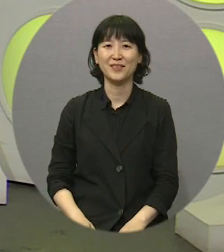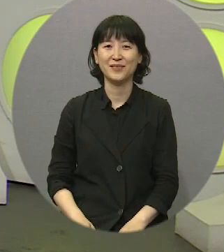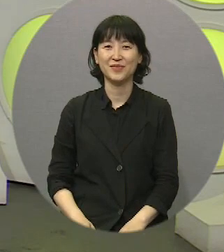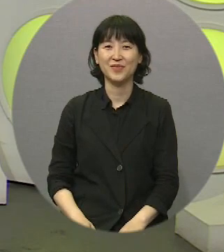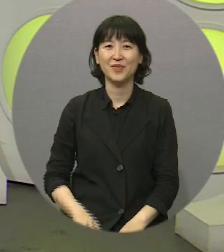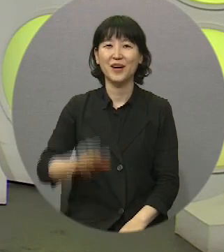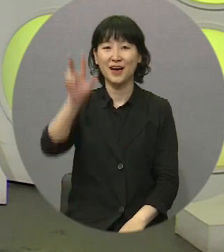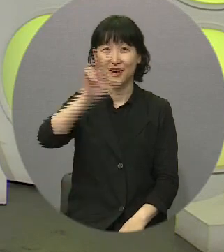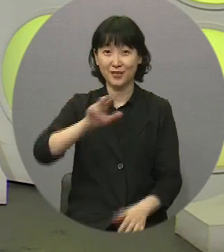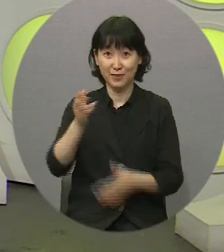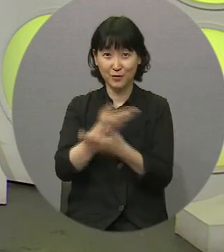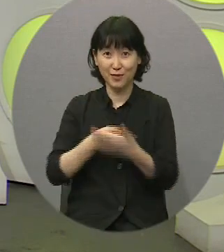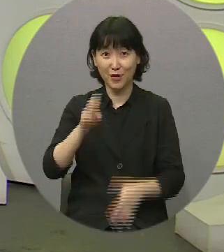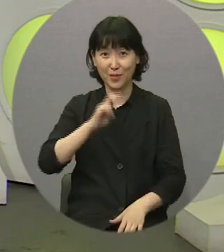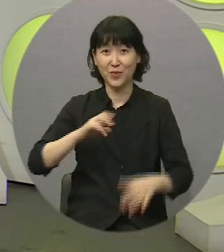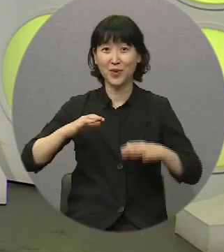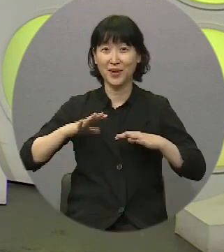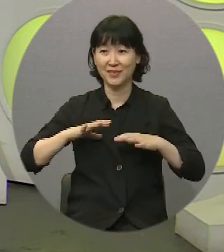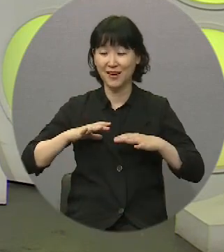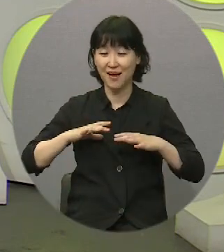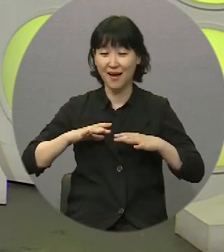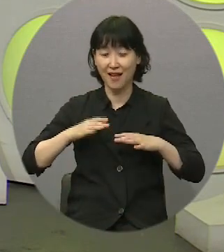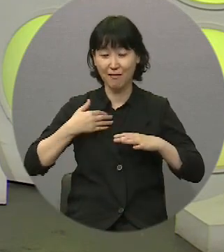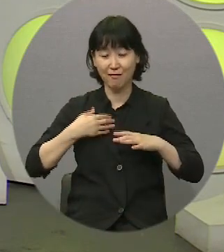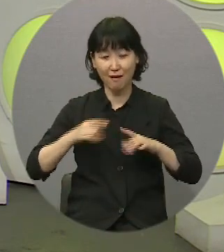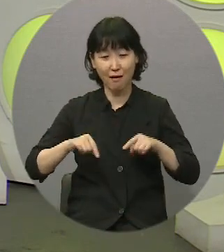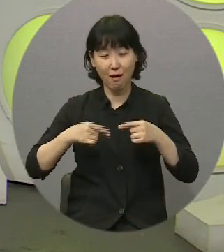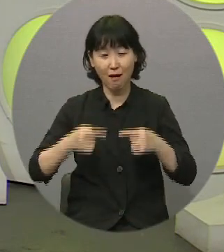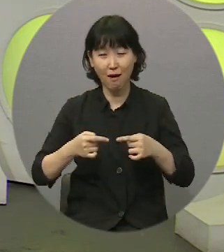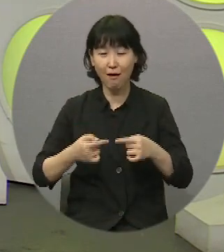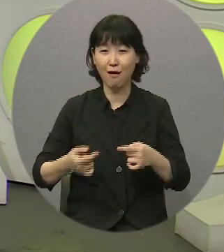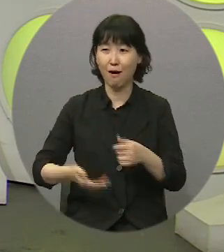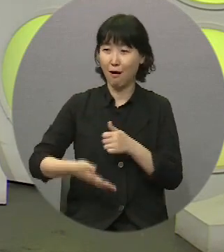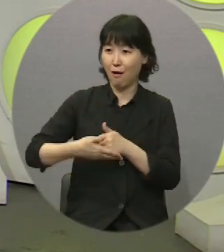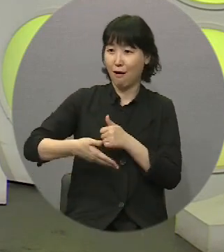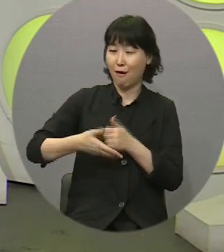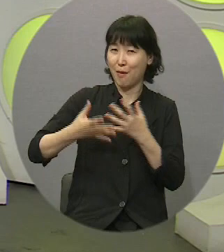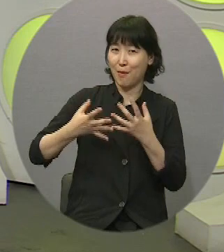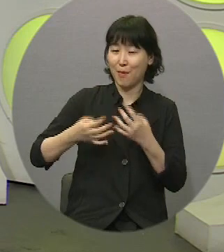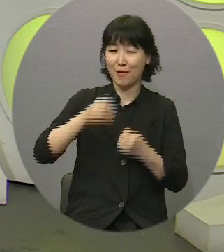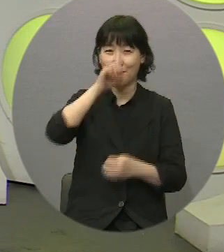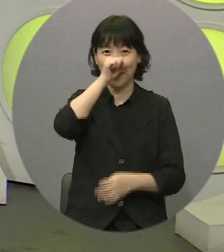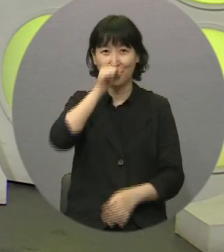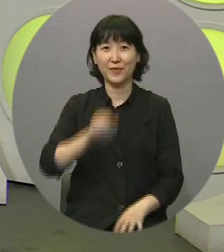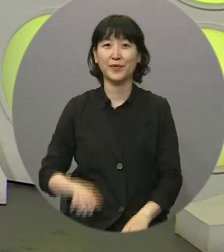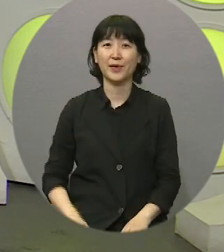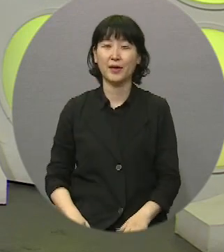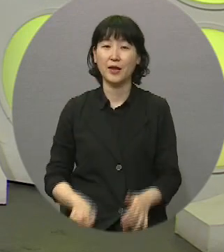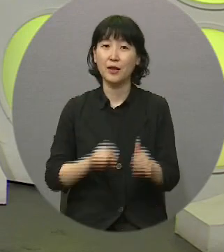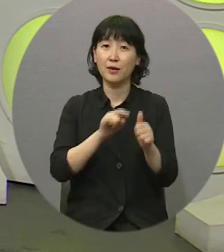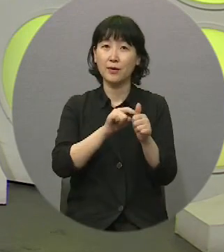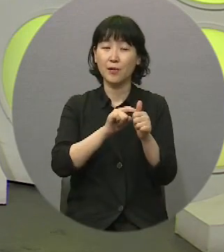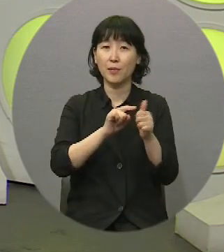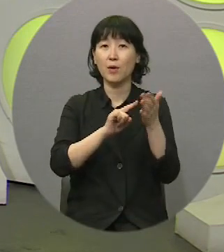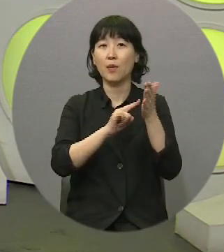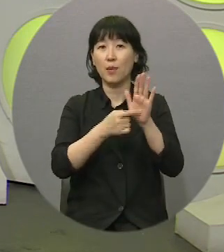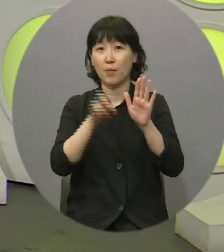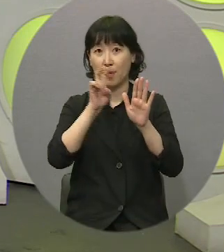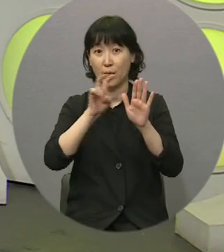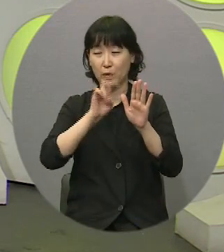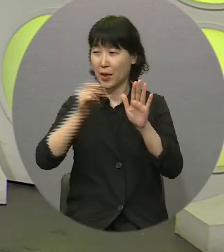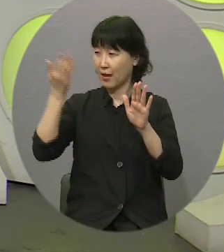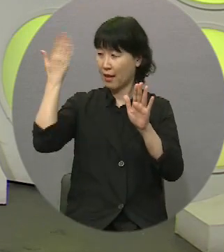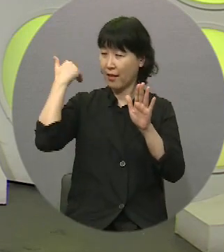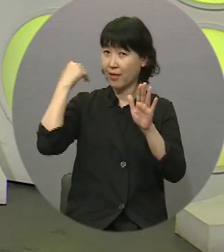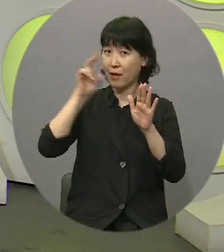나눔 노래자랑이 오니까 네. 이렇게 네. 칭찬도 받고 네, 너무 좋습니다. 왜 김지미 씨가 리메이크 곡을 굉장히 많이 또 발표를 하시잖아요. 네,